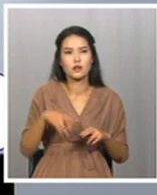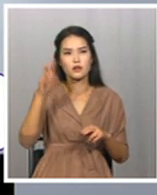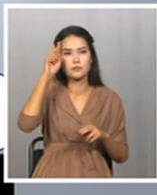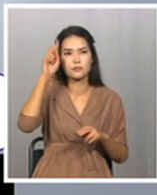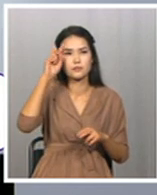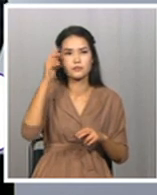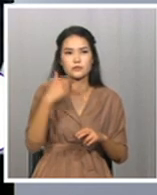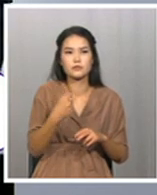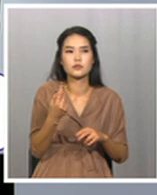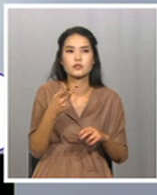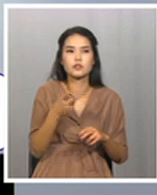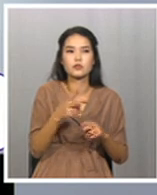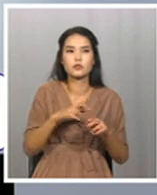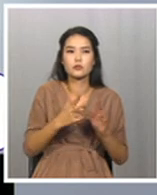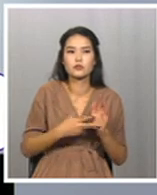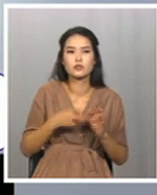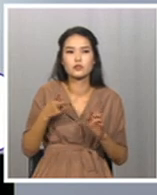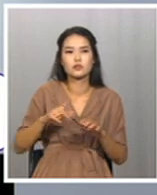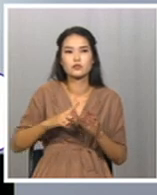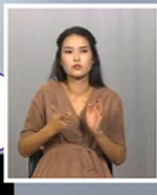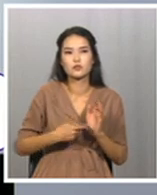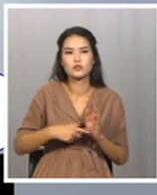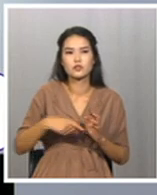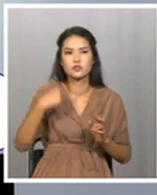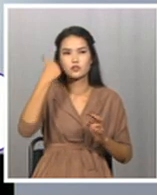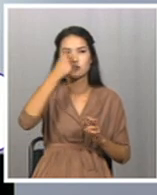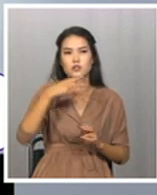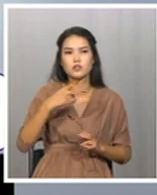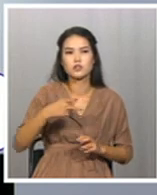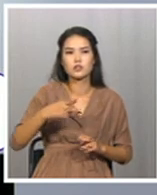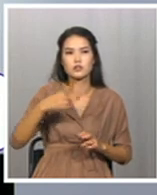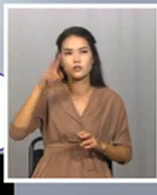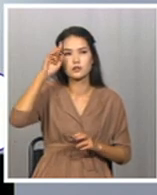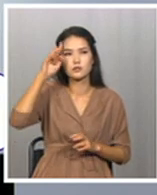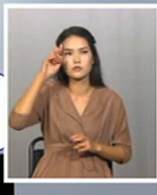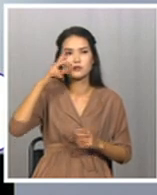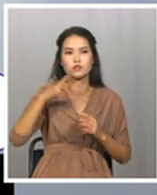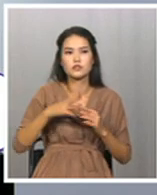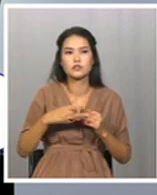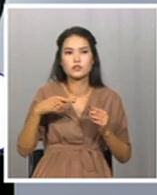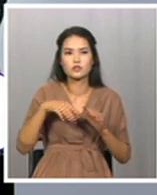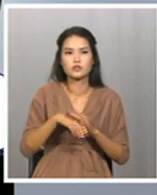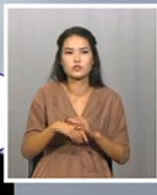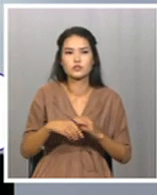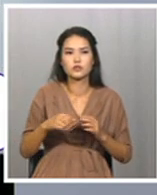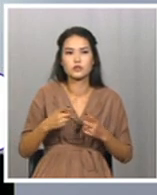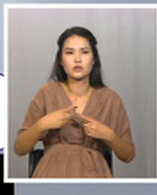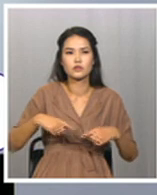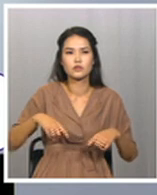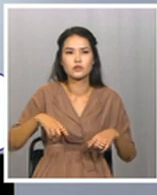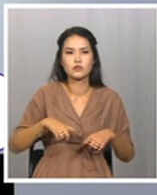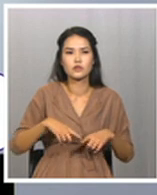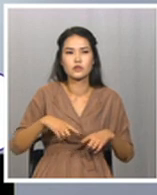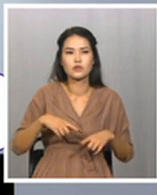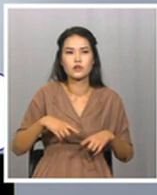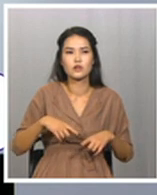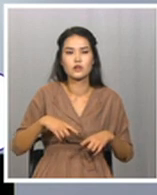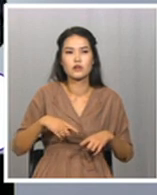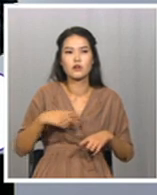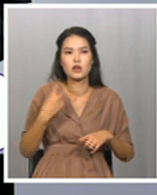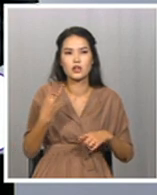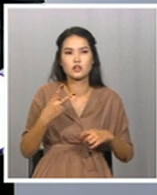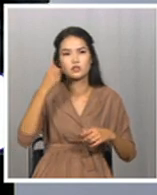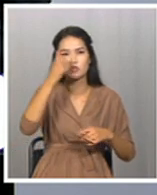мен 2017 жылғы мемлекеттердің жиынтық ішкі өнім көлемі бойынша екі жылдың қорытындысын